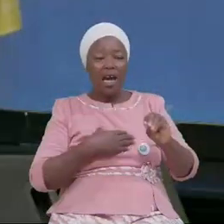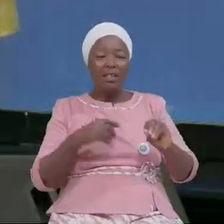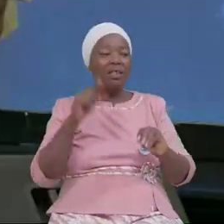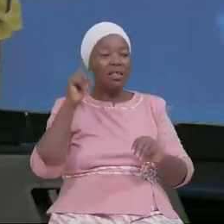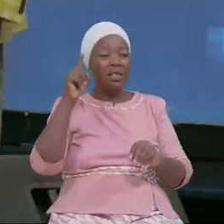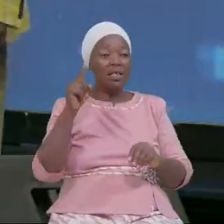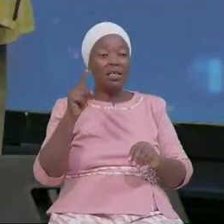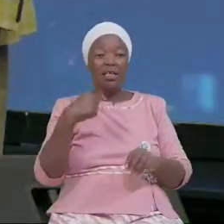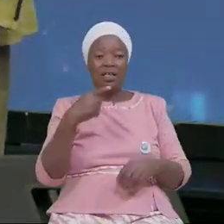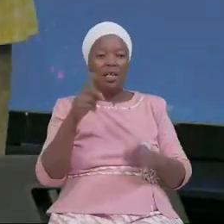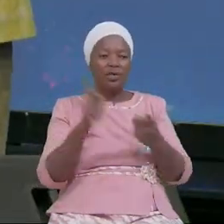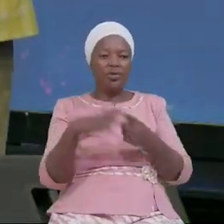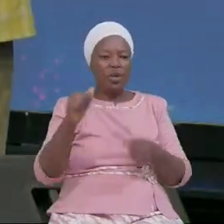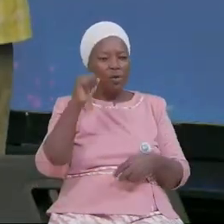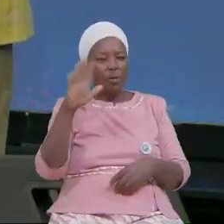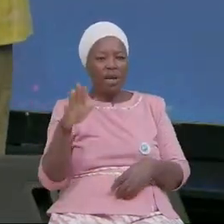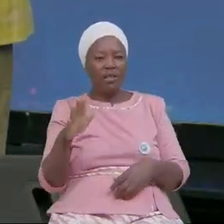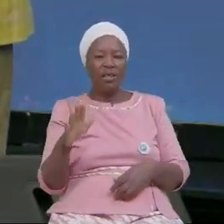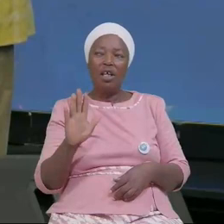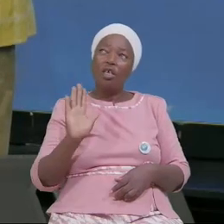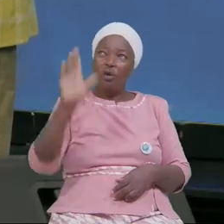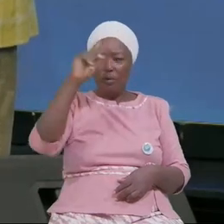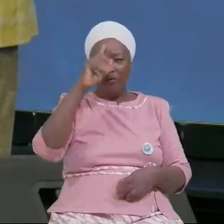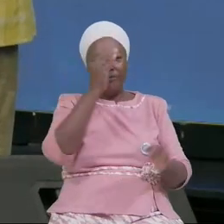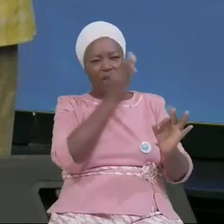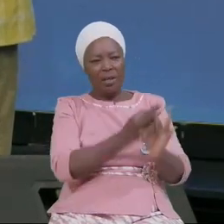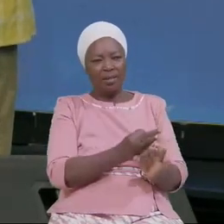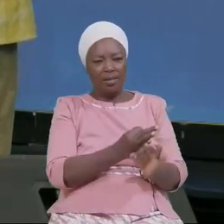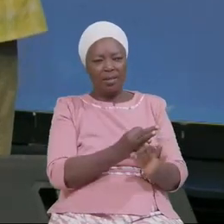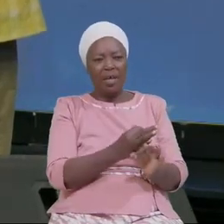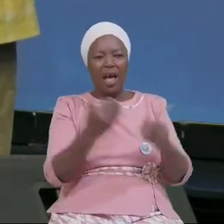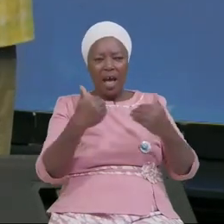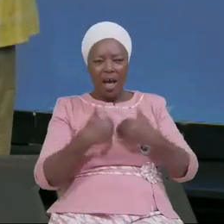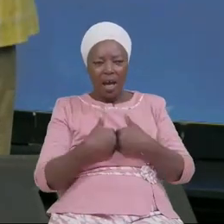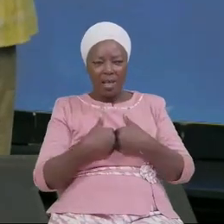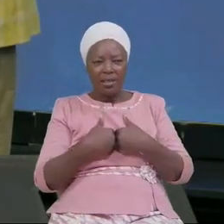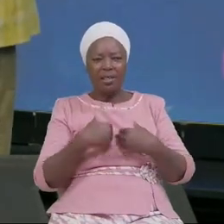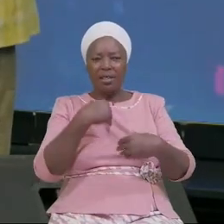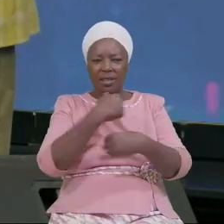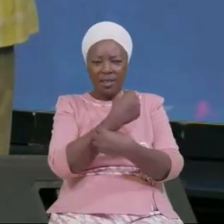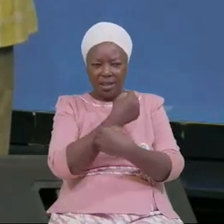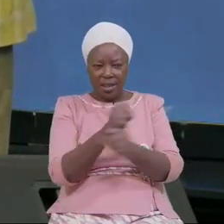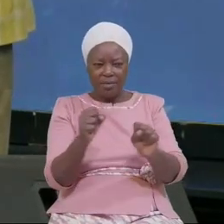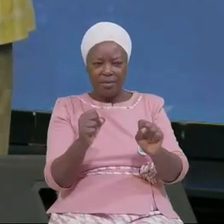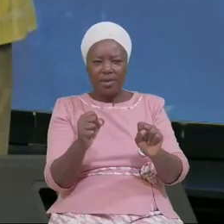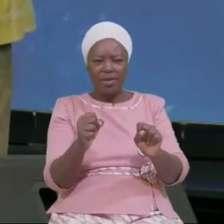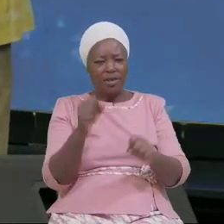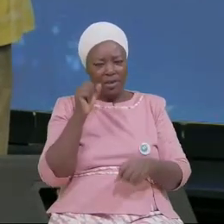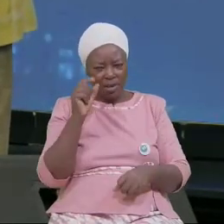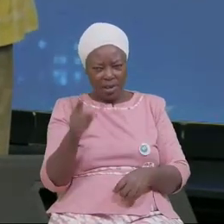Mais Jésus dit à la femme, ta foi t'a sauvé. Ta